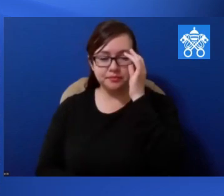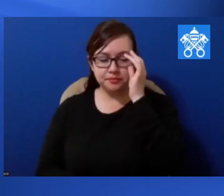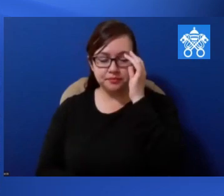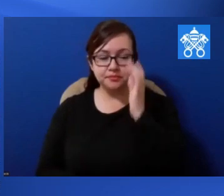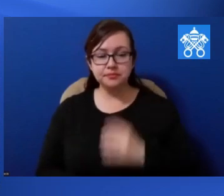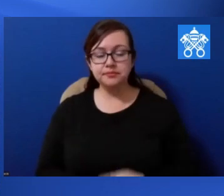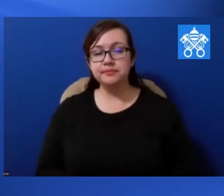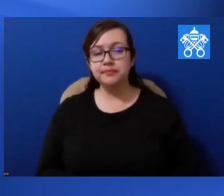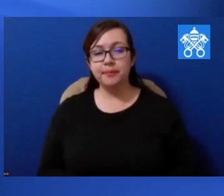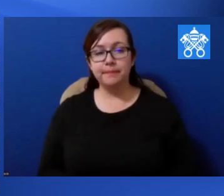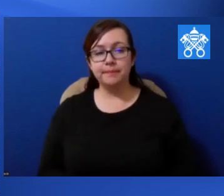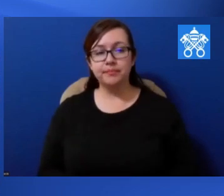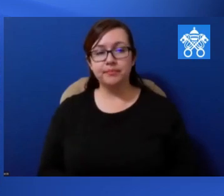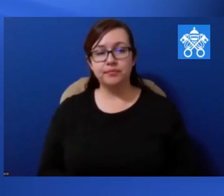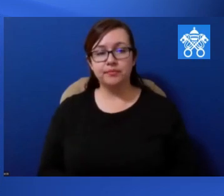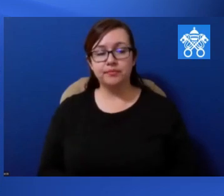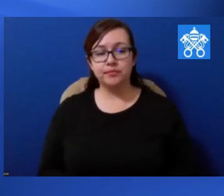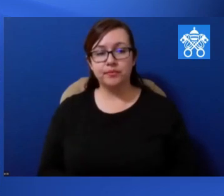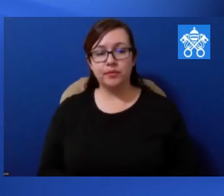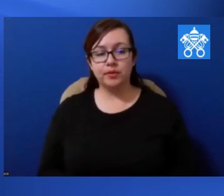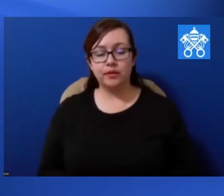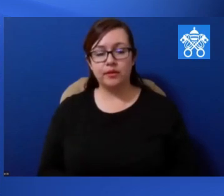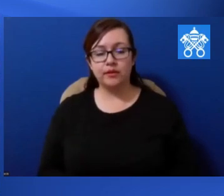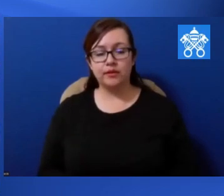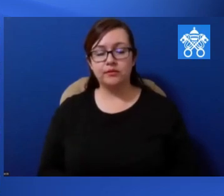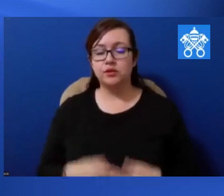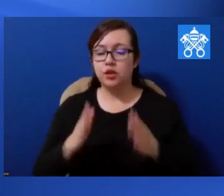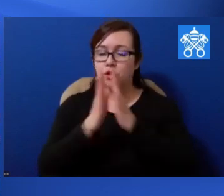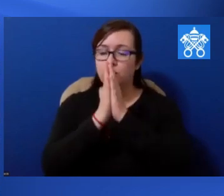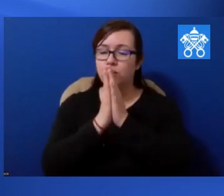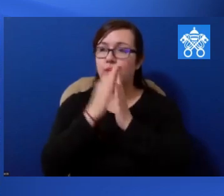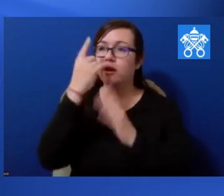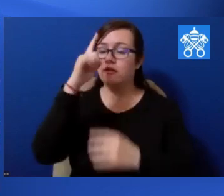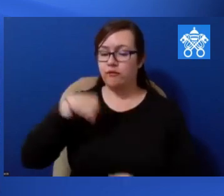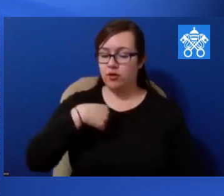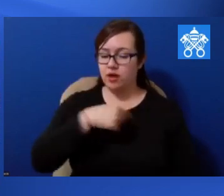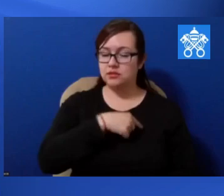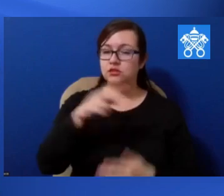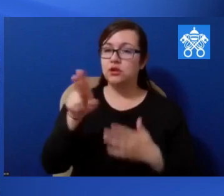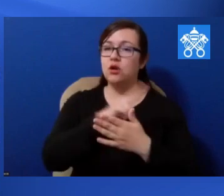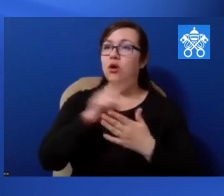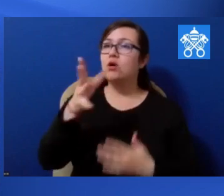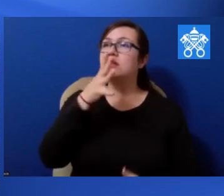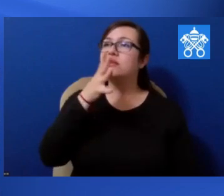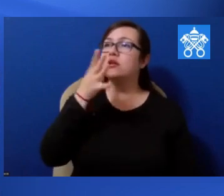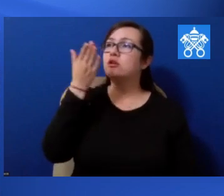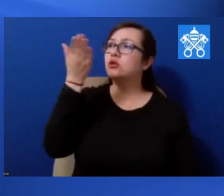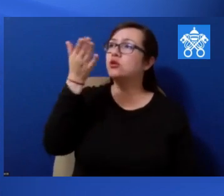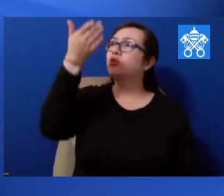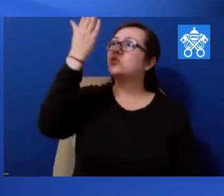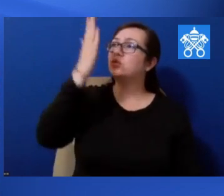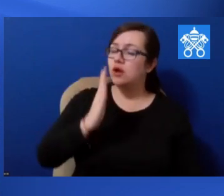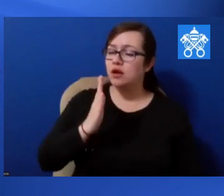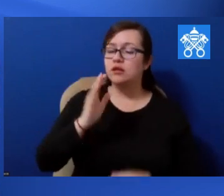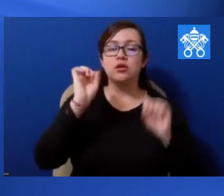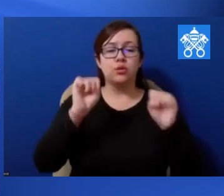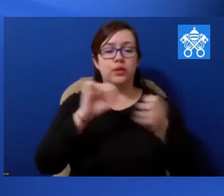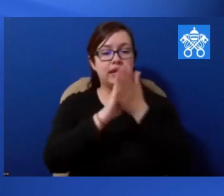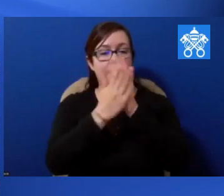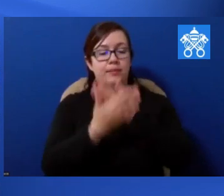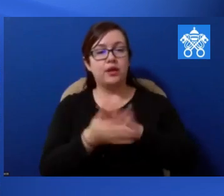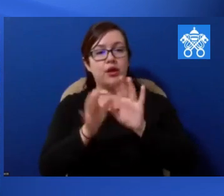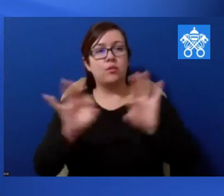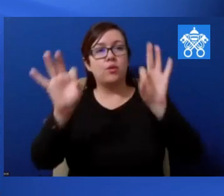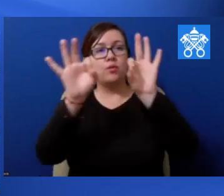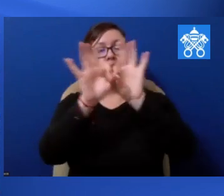hora mortis nostre. Amen. Ora pro nobis, Santa Dei Genitrix. Ut digni efficiamur promissionibus